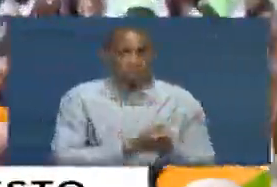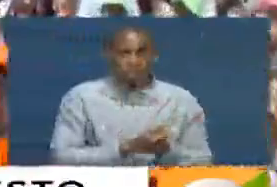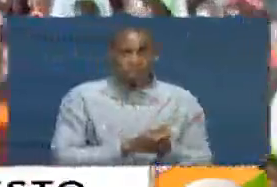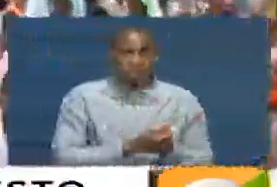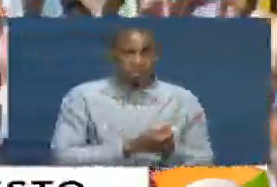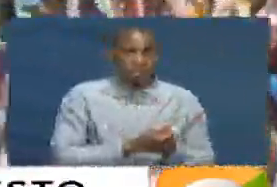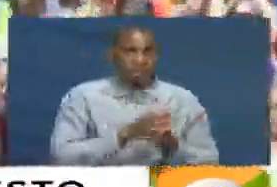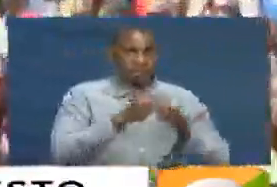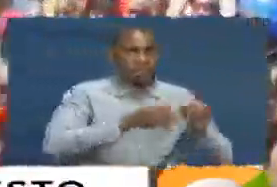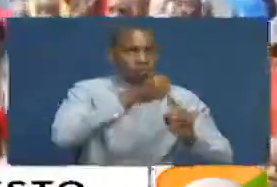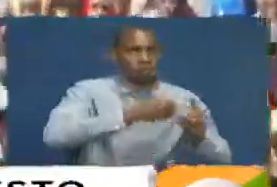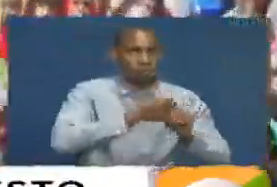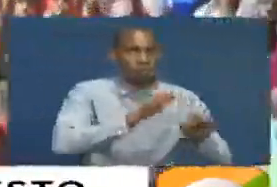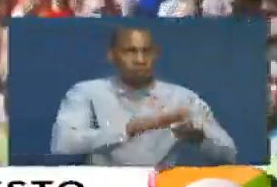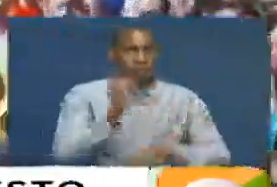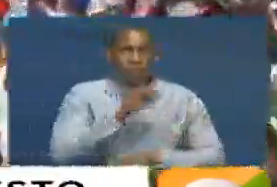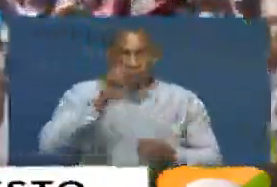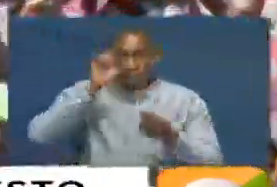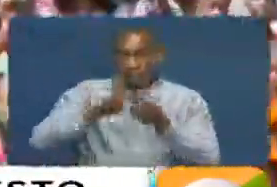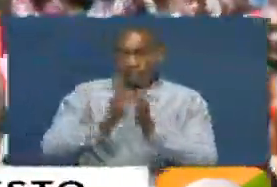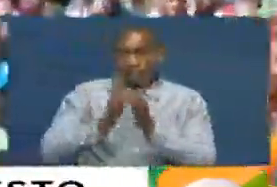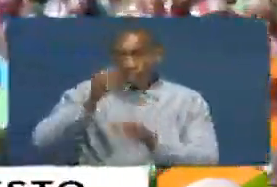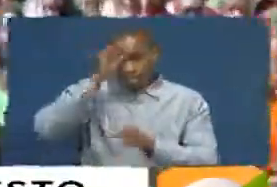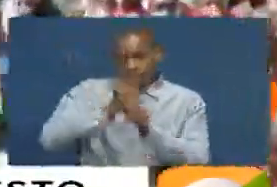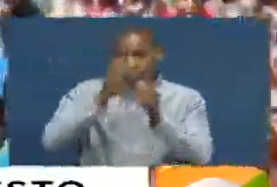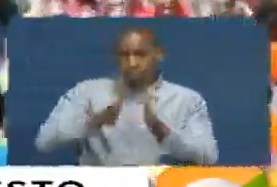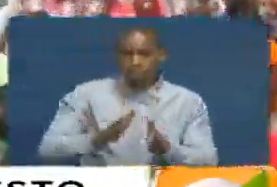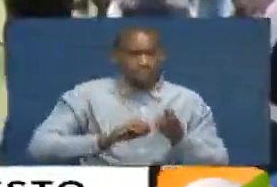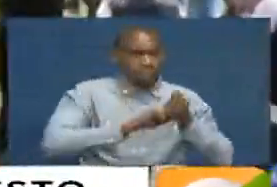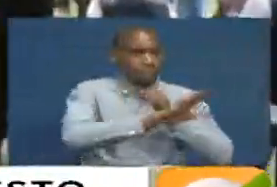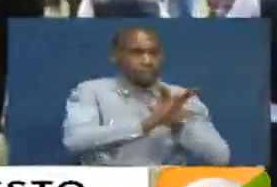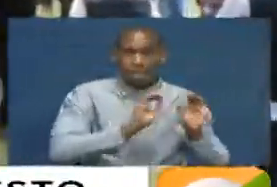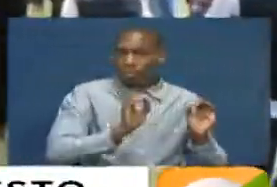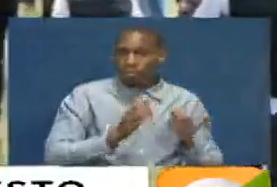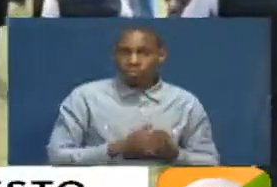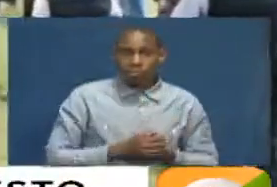divisive campaign targeting public servants who are not supporting him.